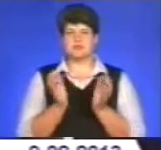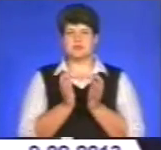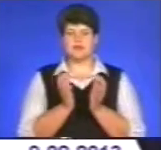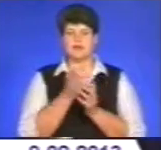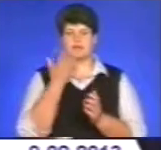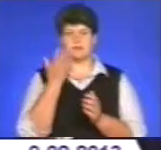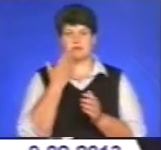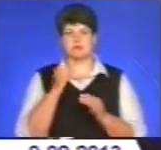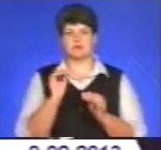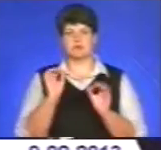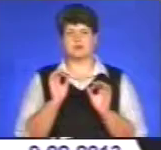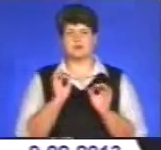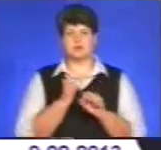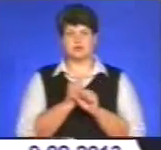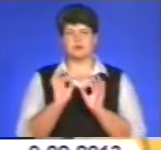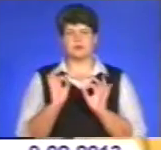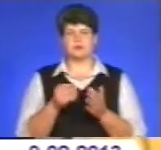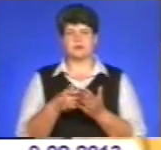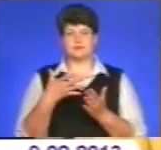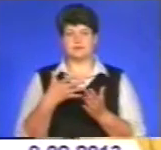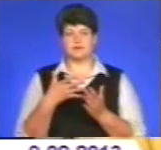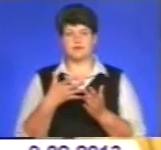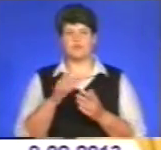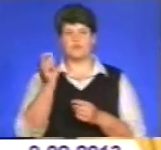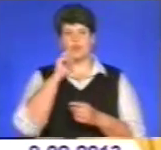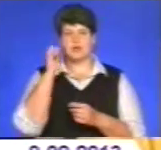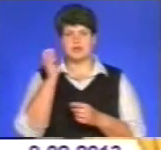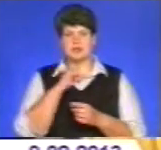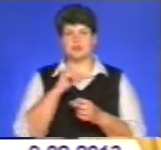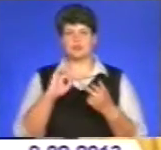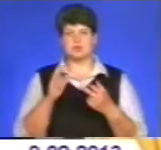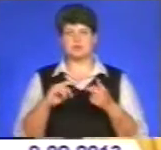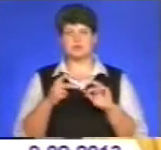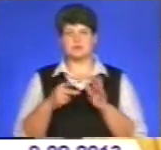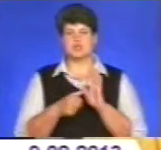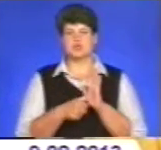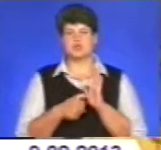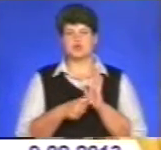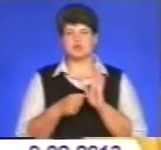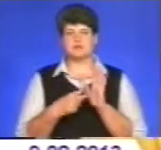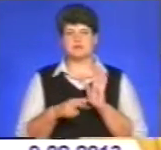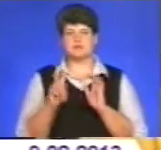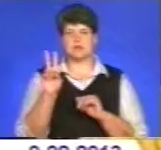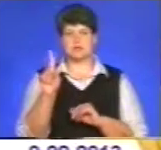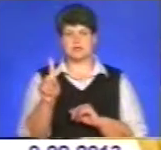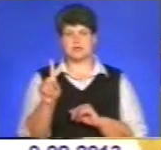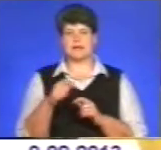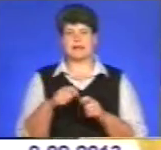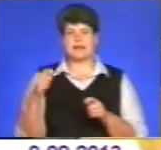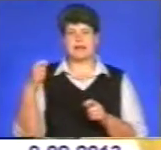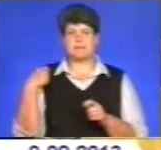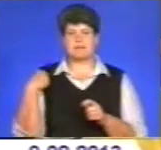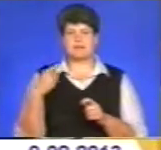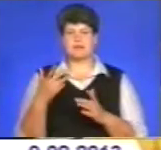впевнений віце-прем'єр Олександр Вілкул. В цьому році в Україні було замінено 671 кілометр